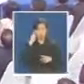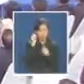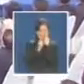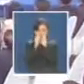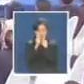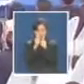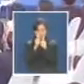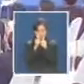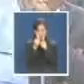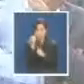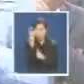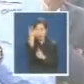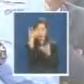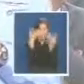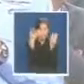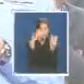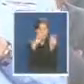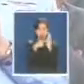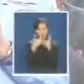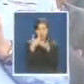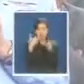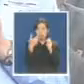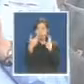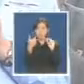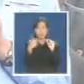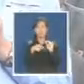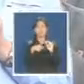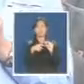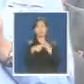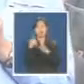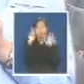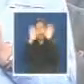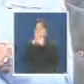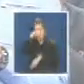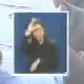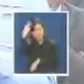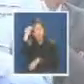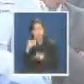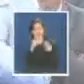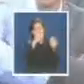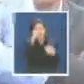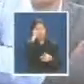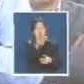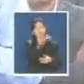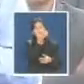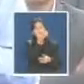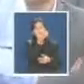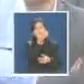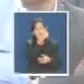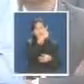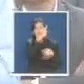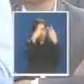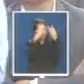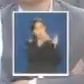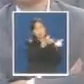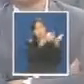นะครับท่านนายกชวนแพ้เลือกตั้งเปิดโอกาสให้พลเอกชวลิตจัดตั้งรัฐบาลจัดตั้งได้ท่านก็เป็นฝ่ายค้าน